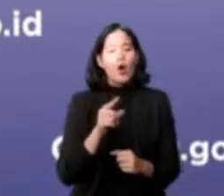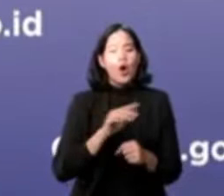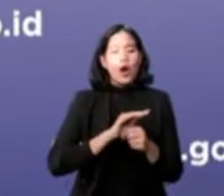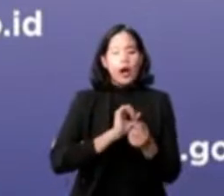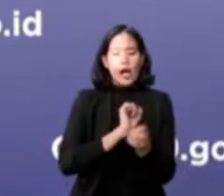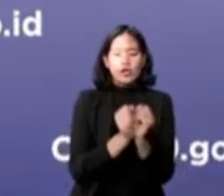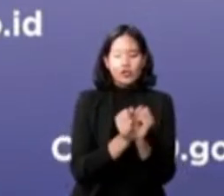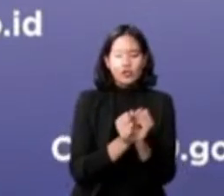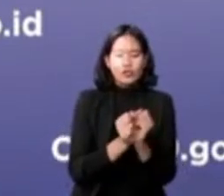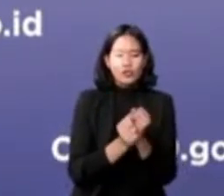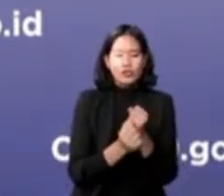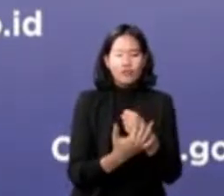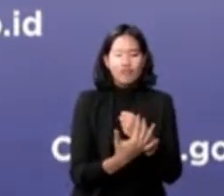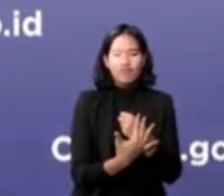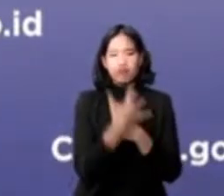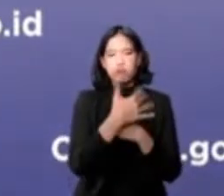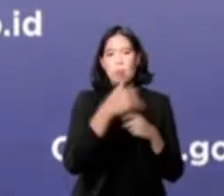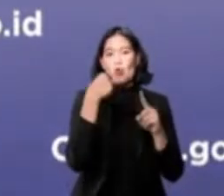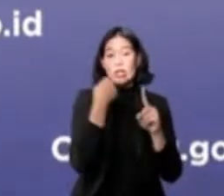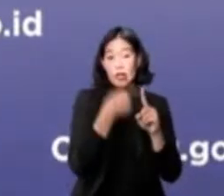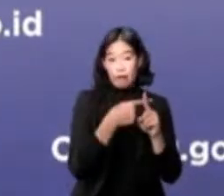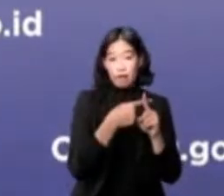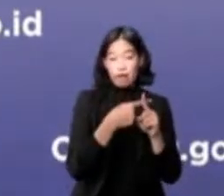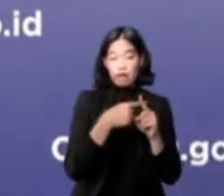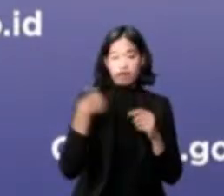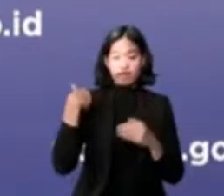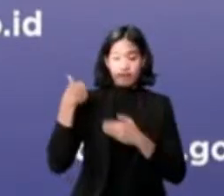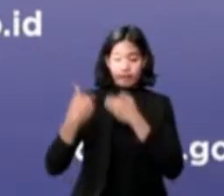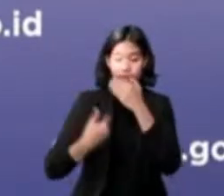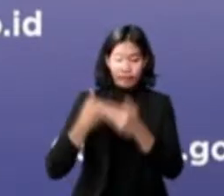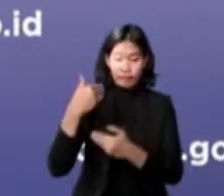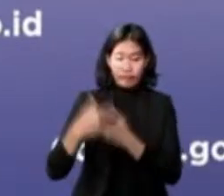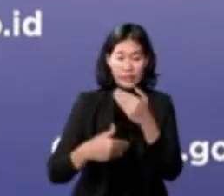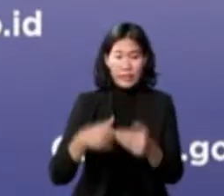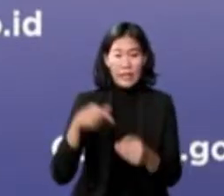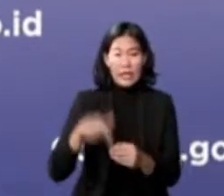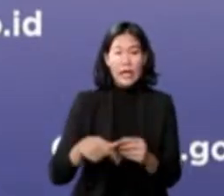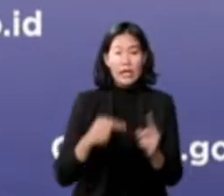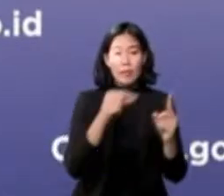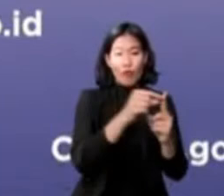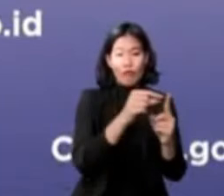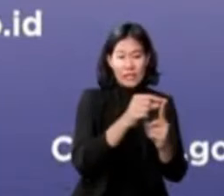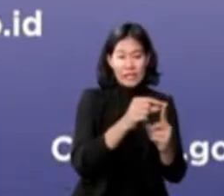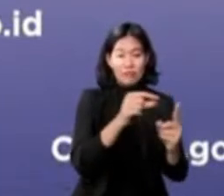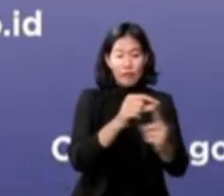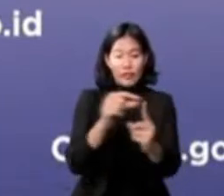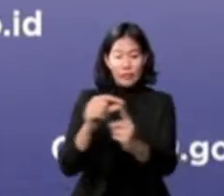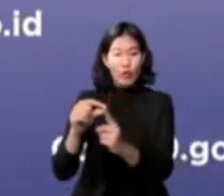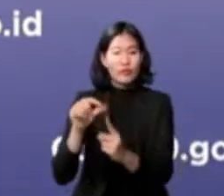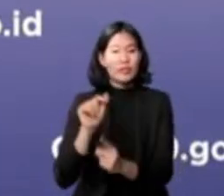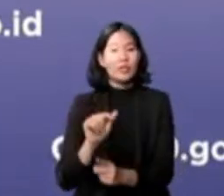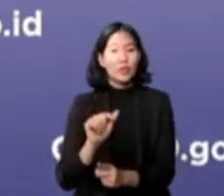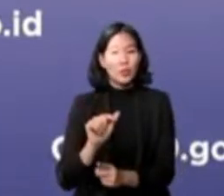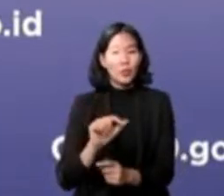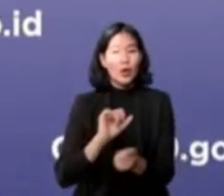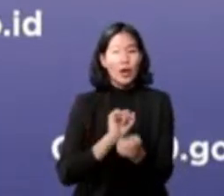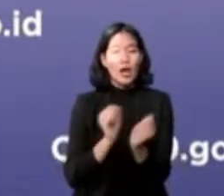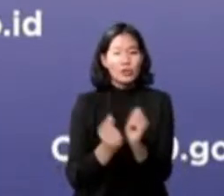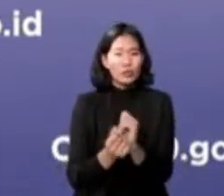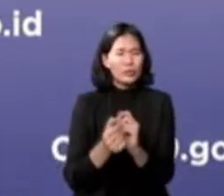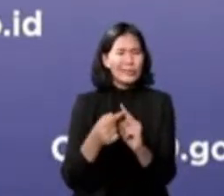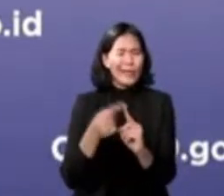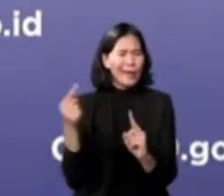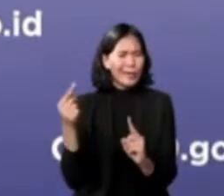yang kita temukan dari hari ke hari yang berasal dari beberapa provinsi saja, ini adalah kasus